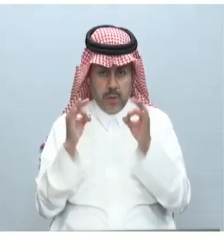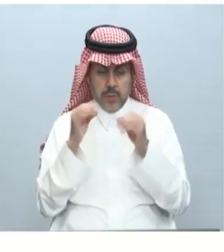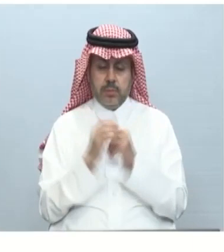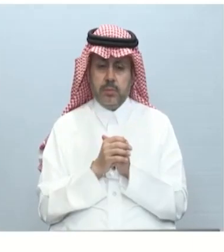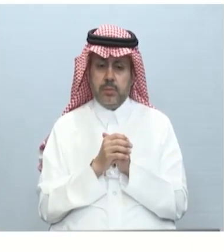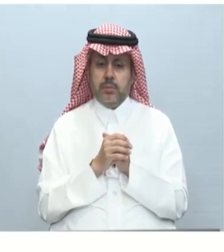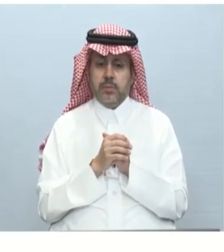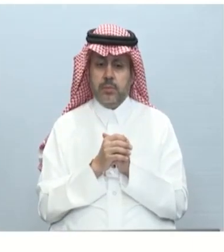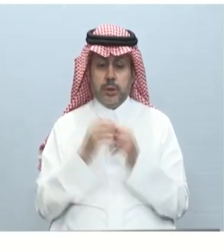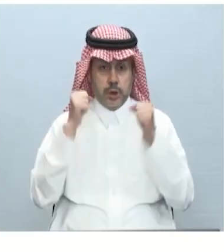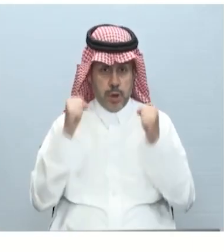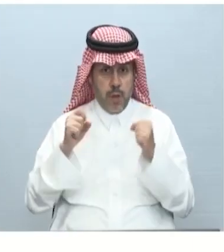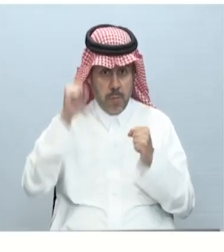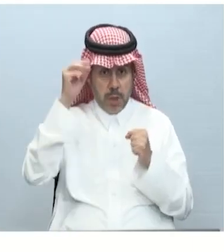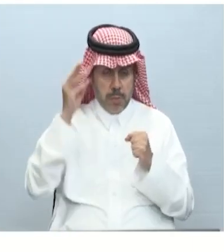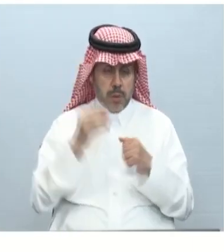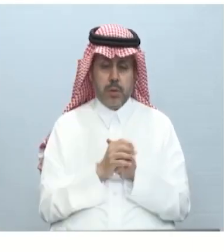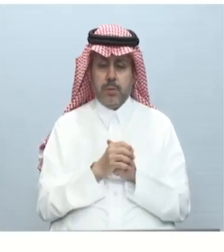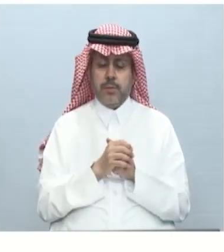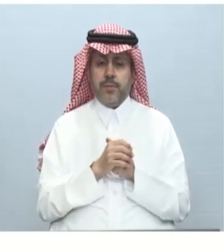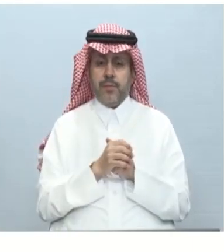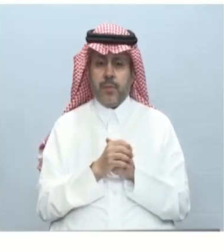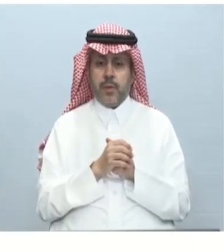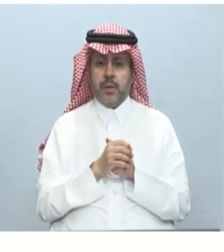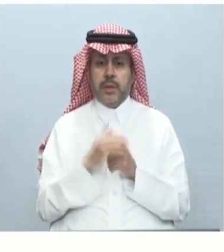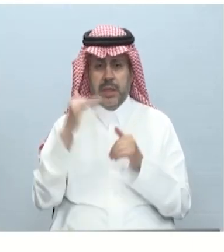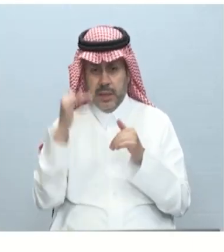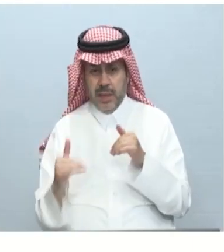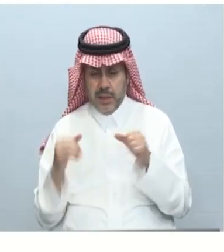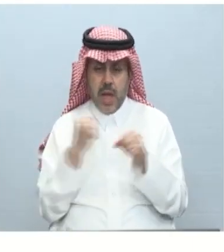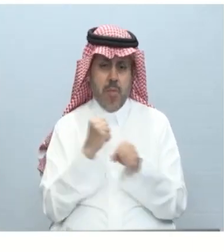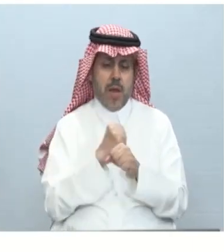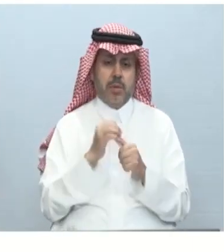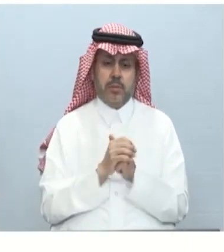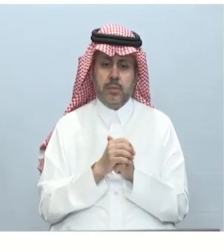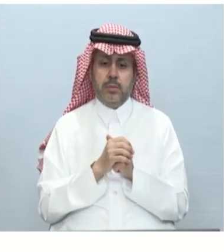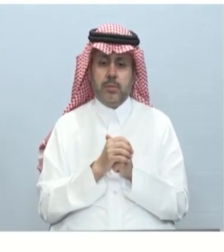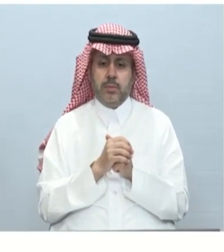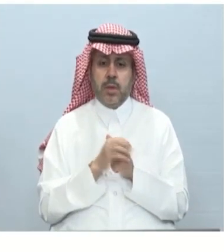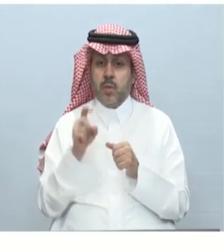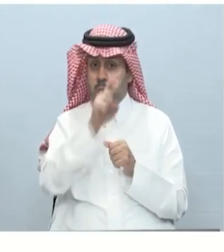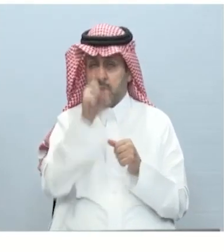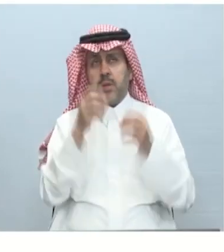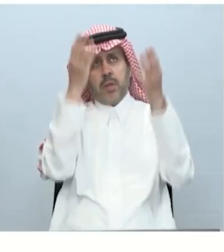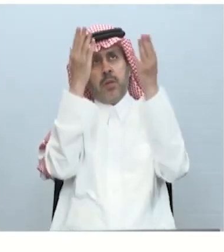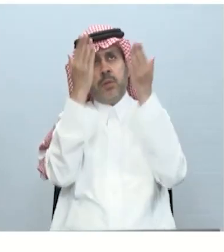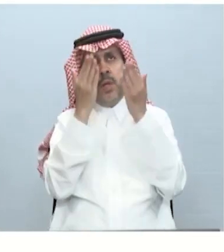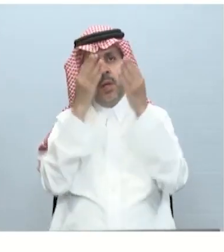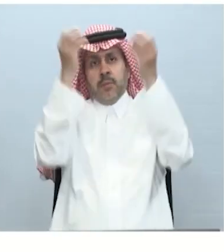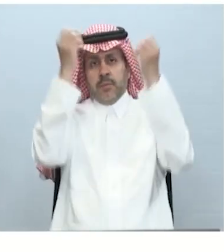الحقيقي بالتعظيم لله جل وعلا احتقرت اي عمل تعمله وسالت القبول من الله